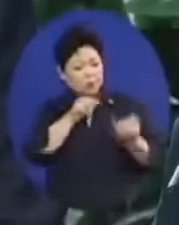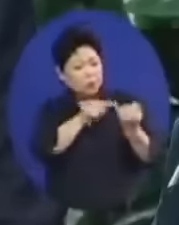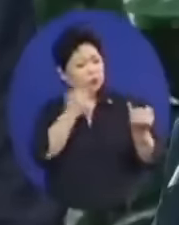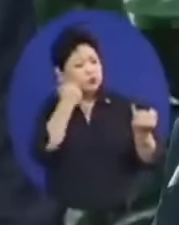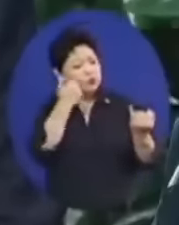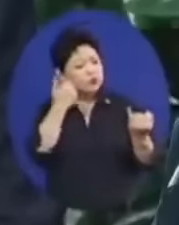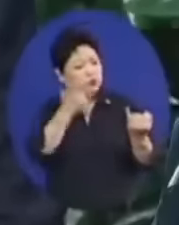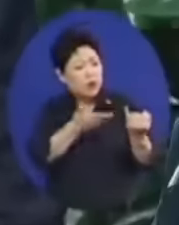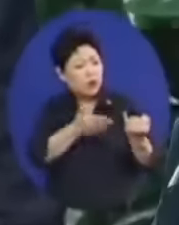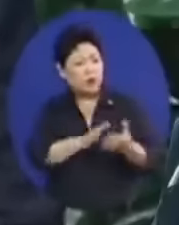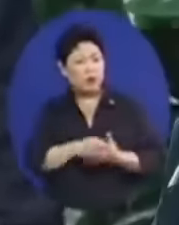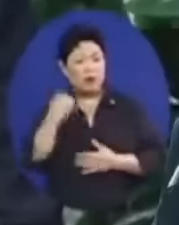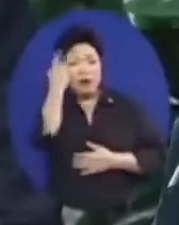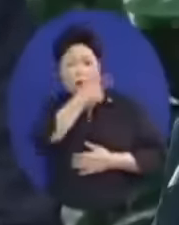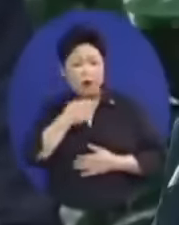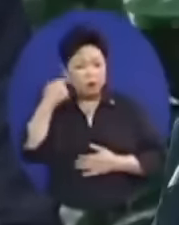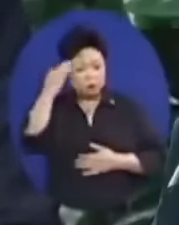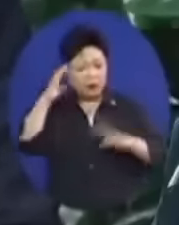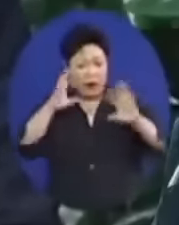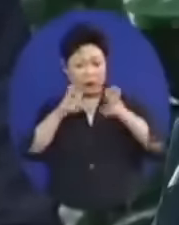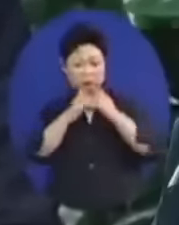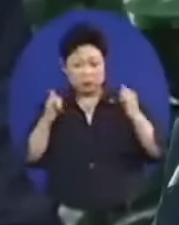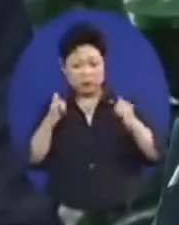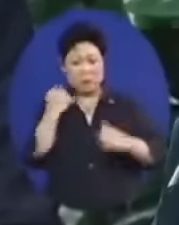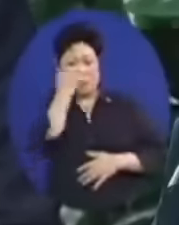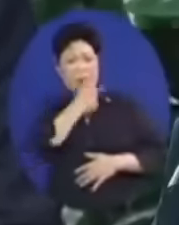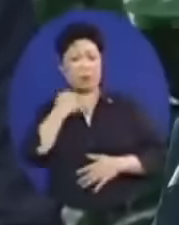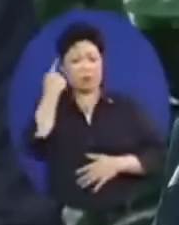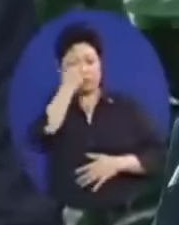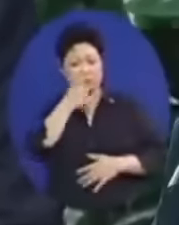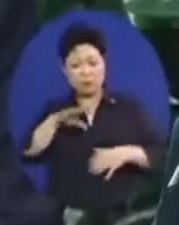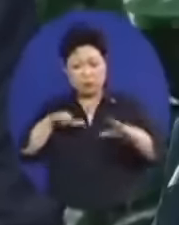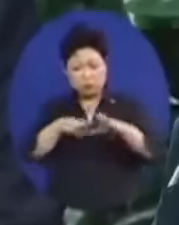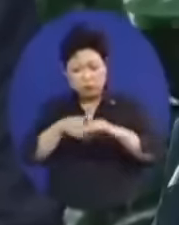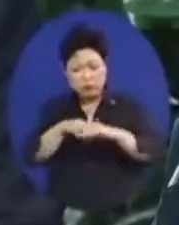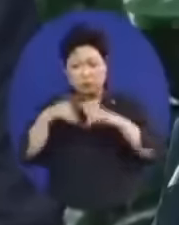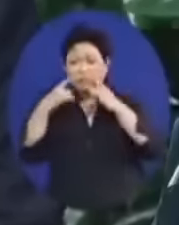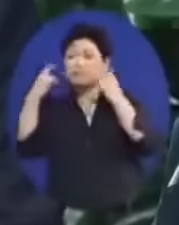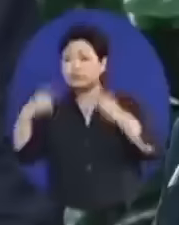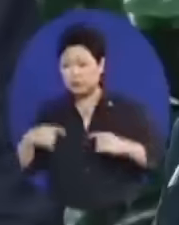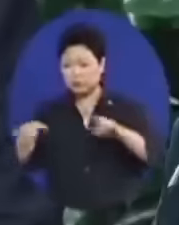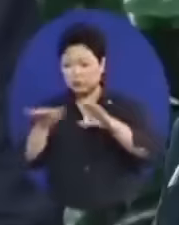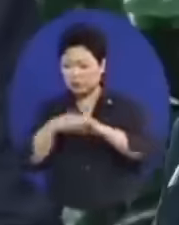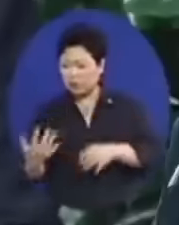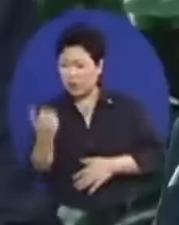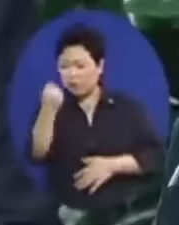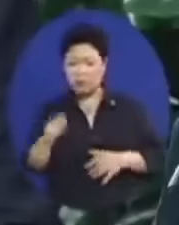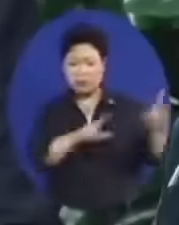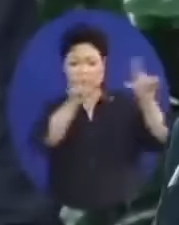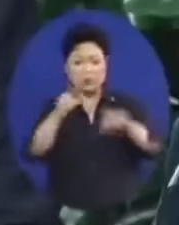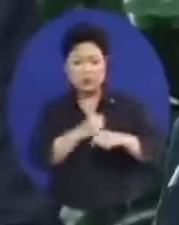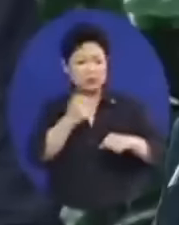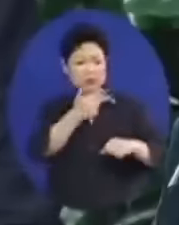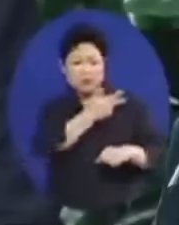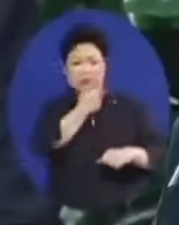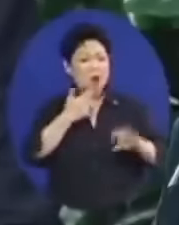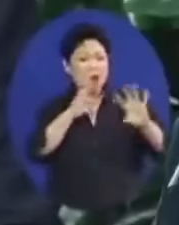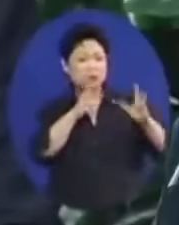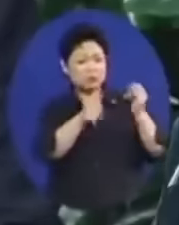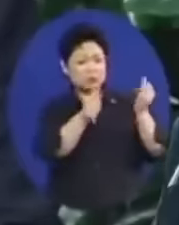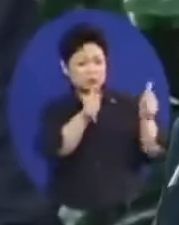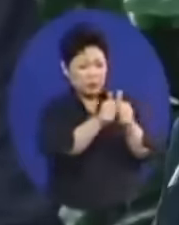누구냐? 얼굴은 한국 사람의 얼굴이고 문화는 불란서 문화를 가지고 있고 살기는 영국 남자하고